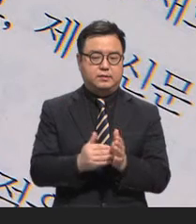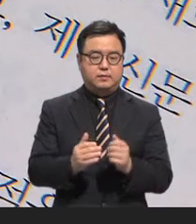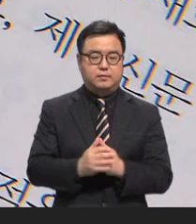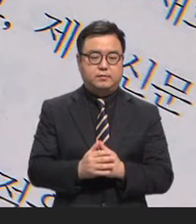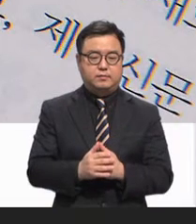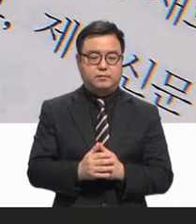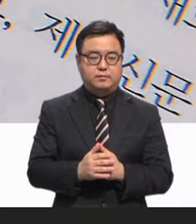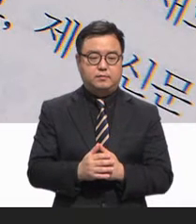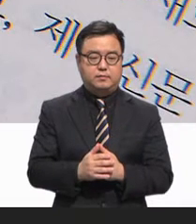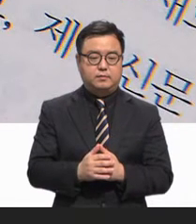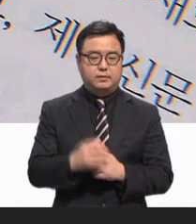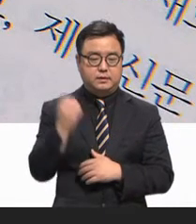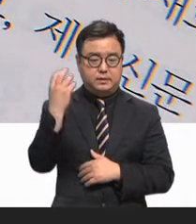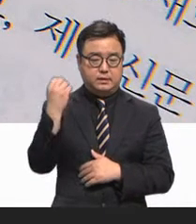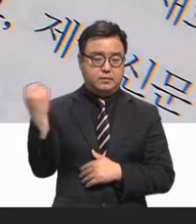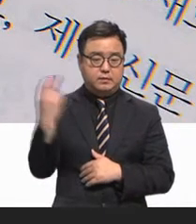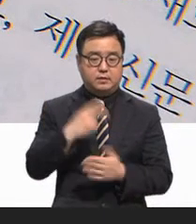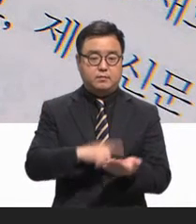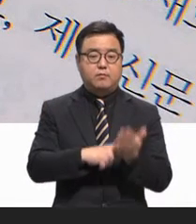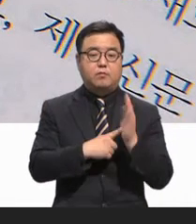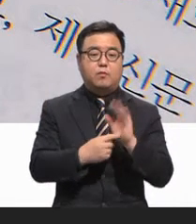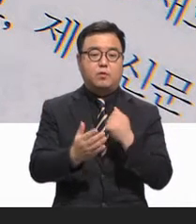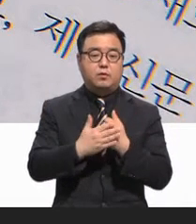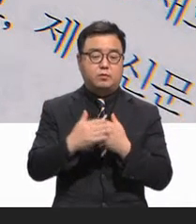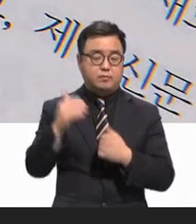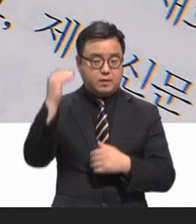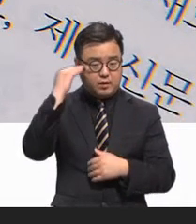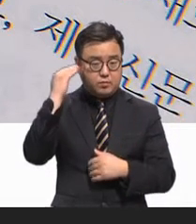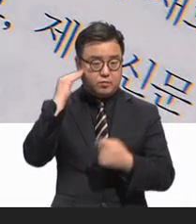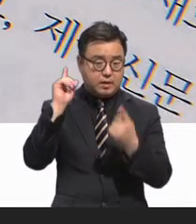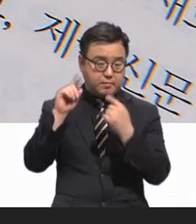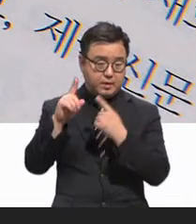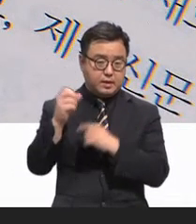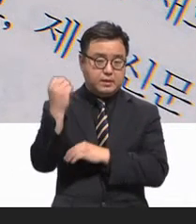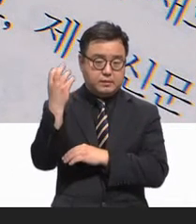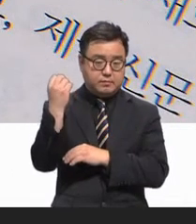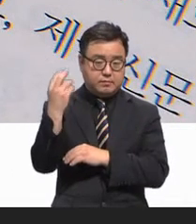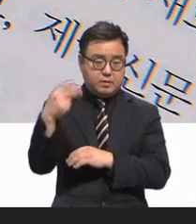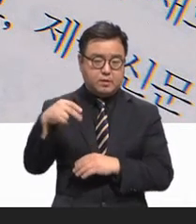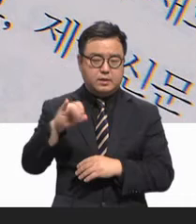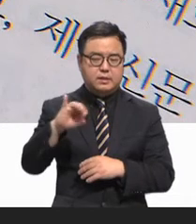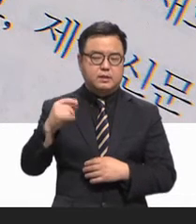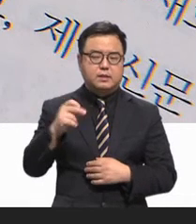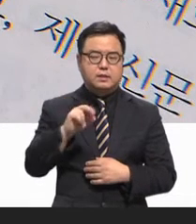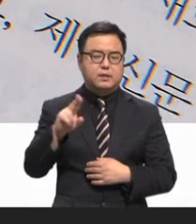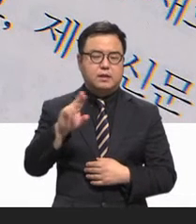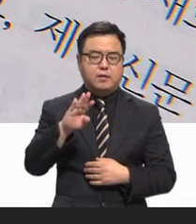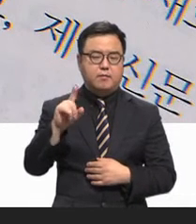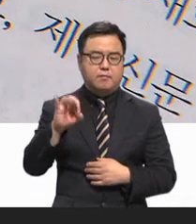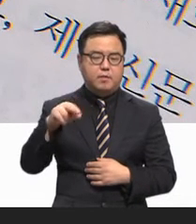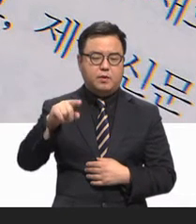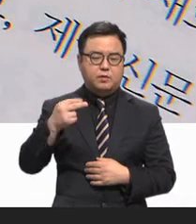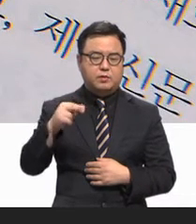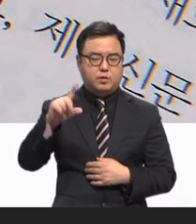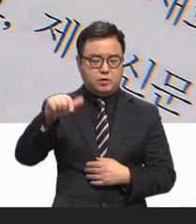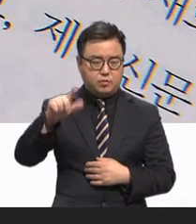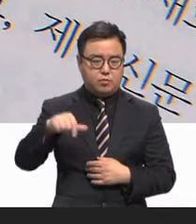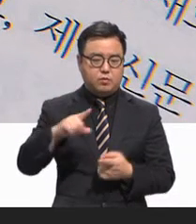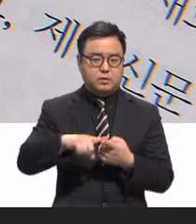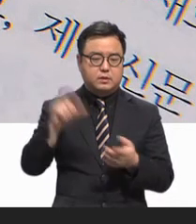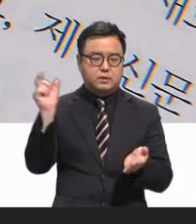키사 로 다시 보도했다 고 해서 대한민국 신보 에도 의 그 실려 방송되고 이 실렸다 이렇게